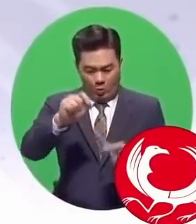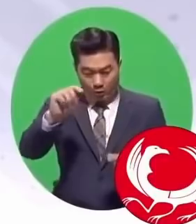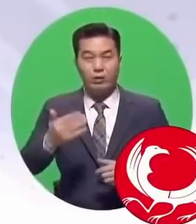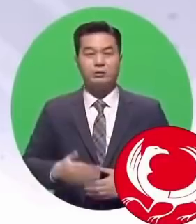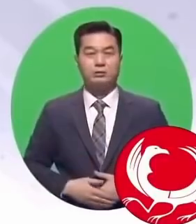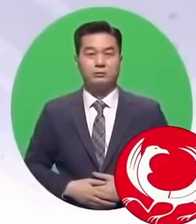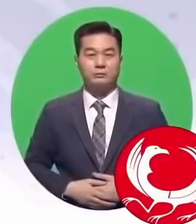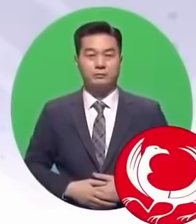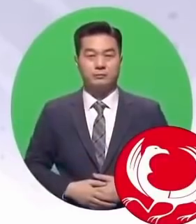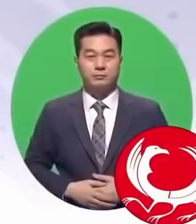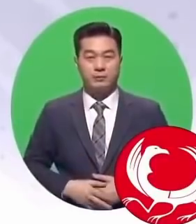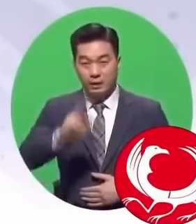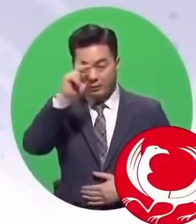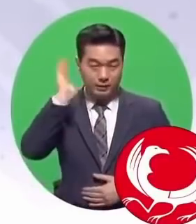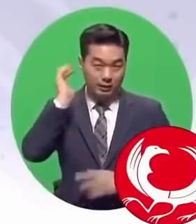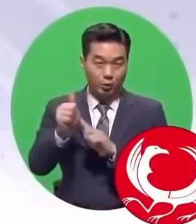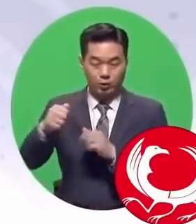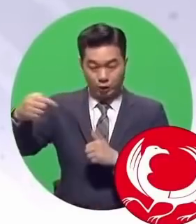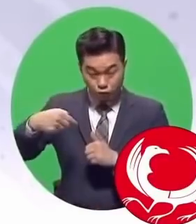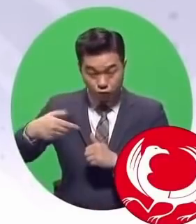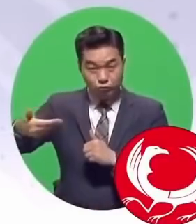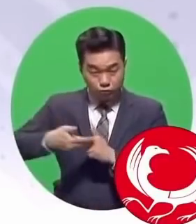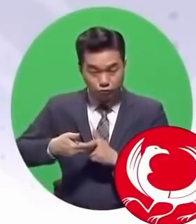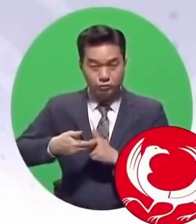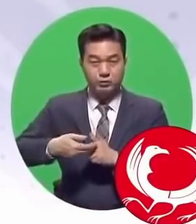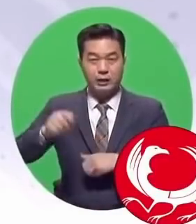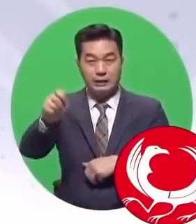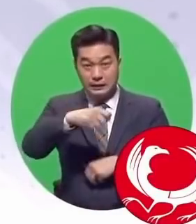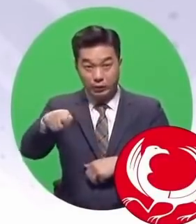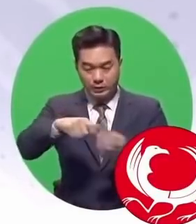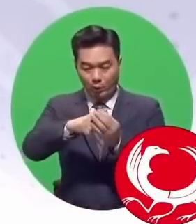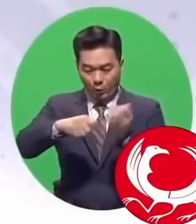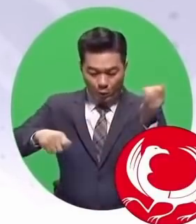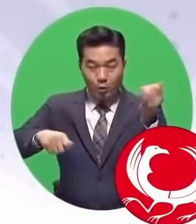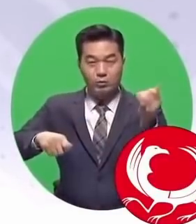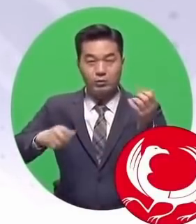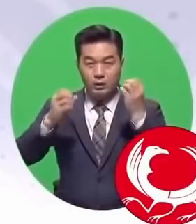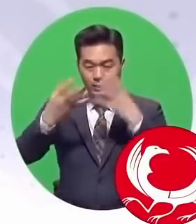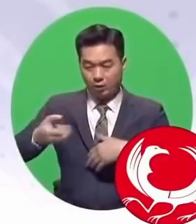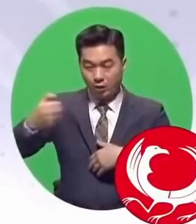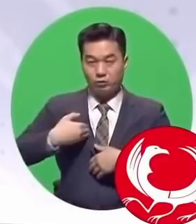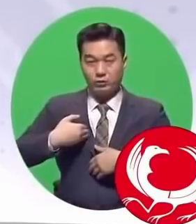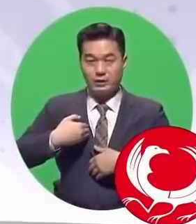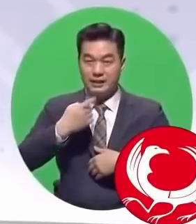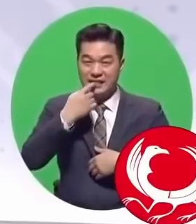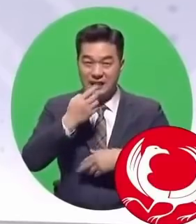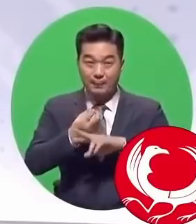오래됐죠? 이거 박 대통령이 준 지봉입니다. 새 지봉이 나오고 나서 이걸 저한테 줬죠? 이거